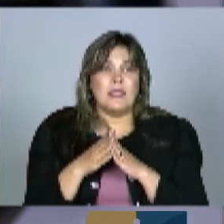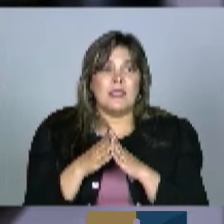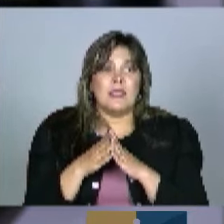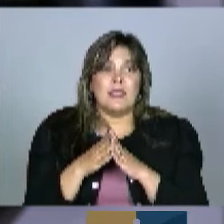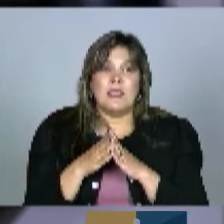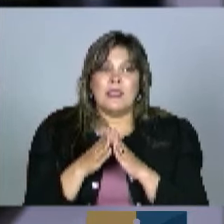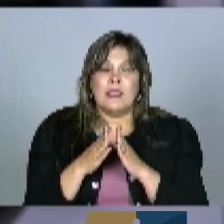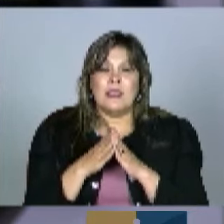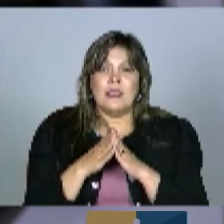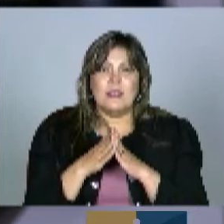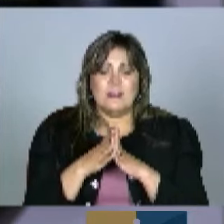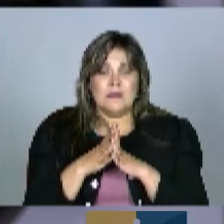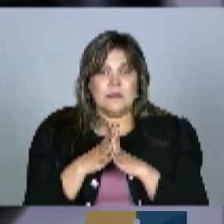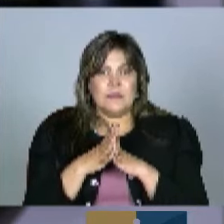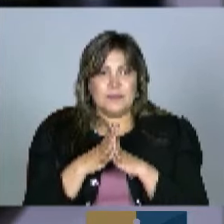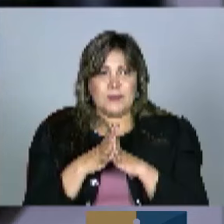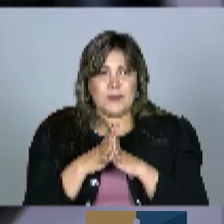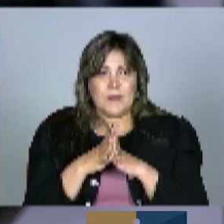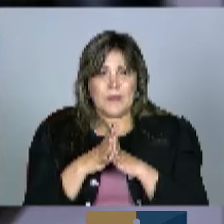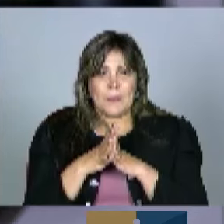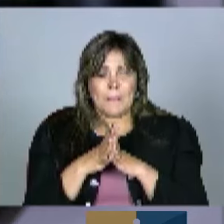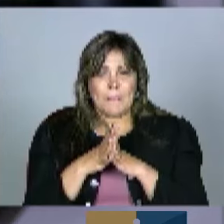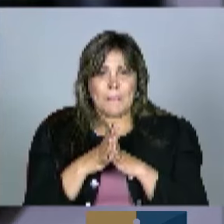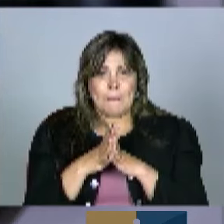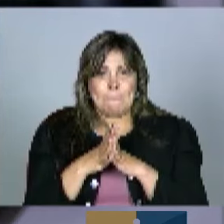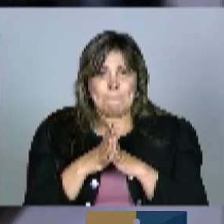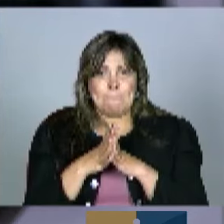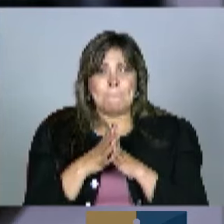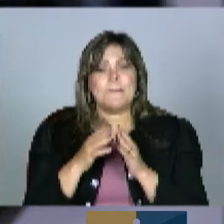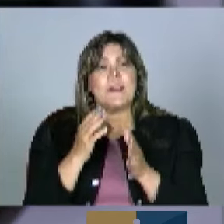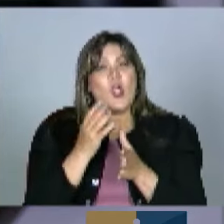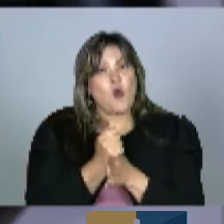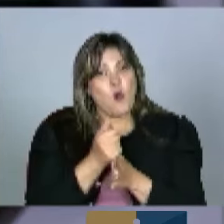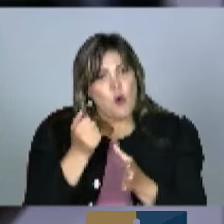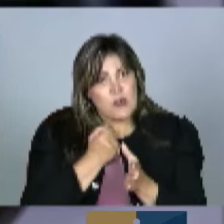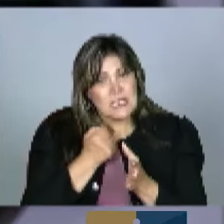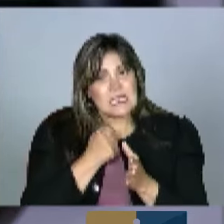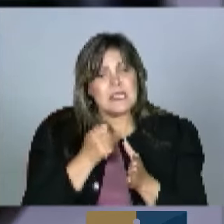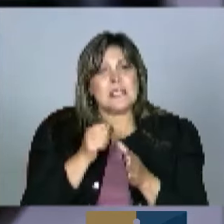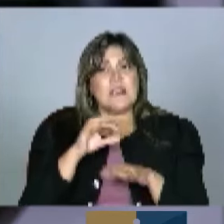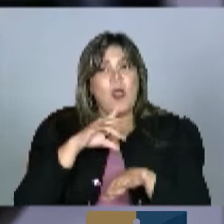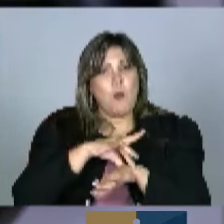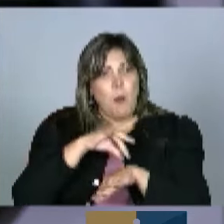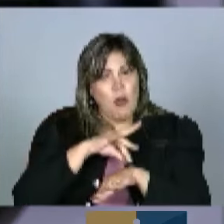السؤال مش واضح يا استاذه انوار معلش نص